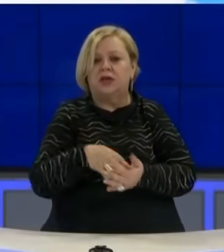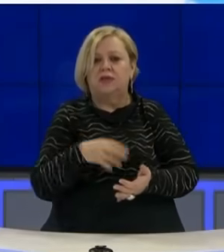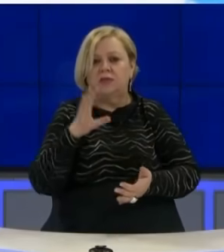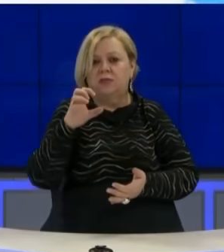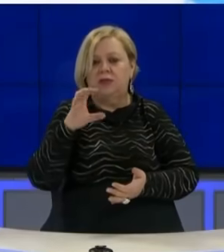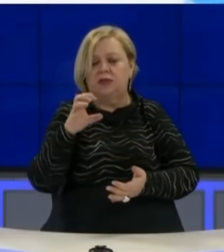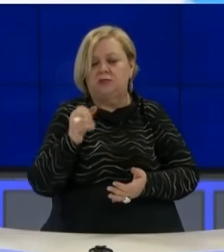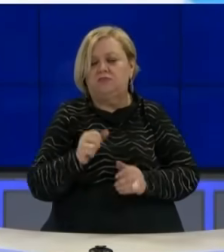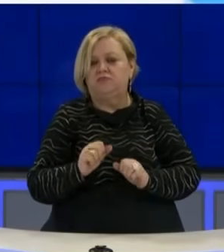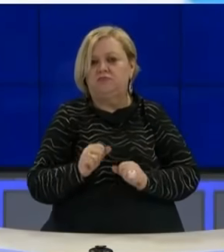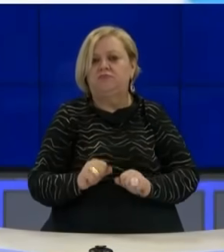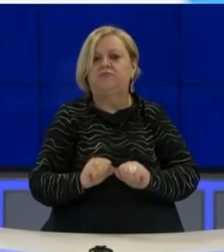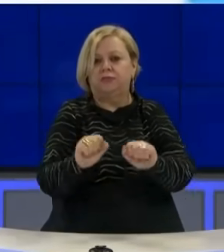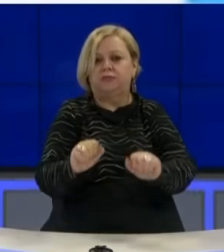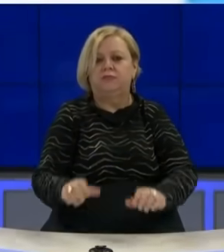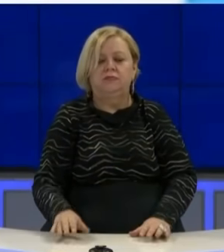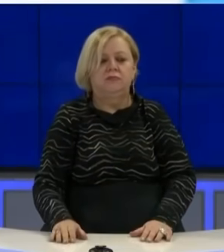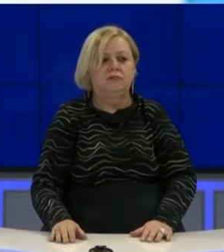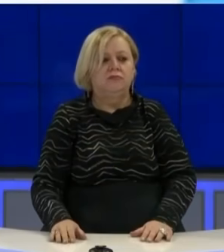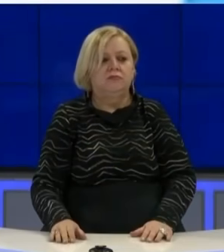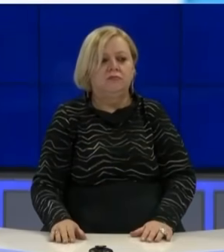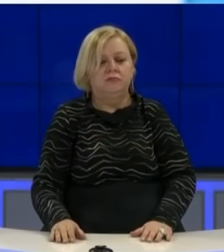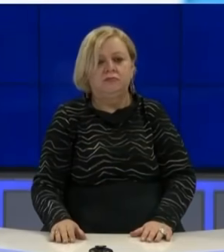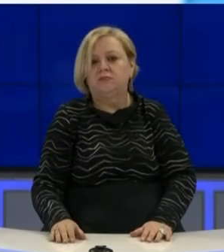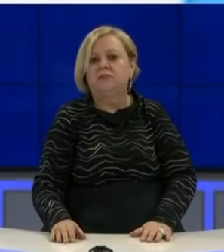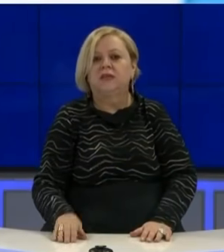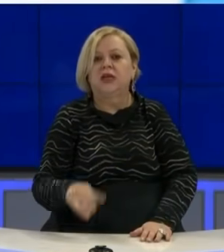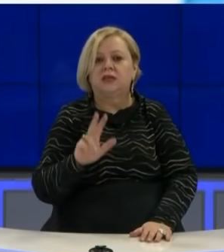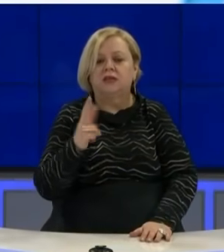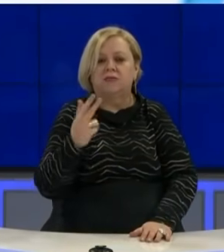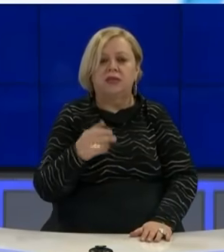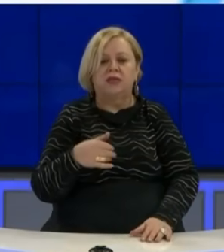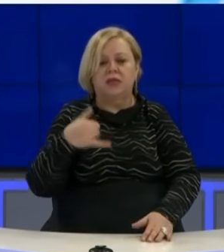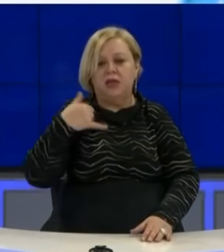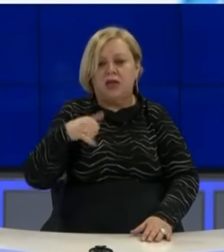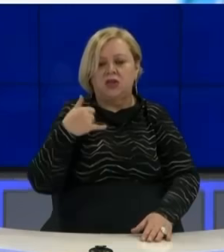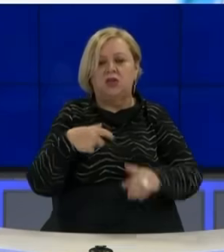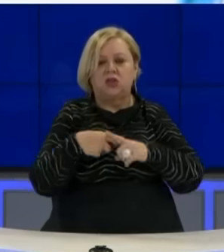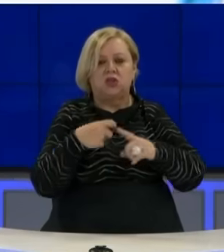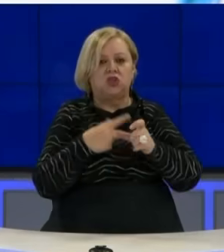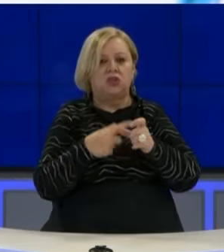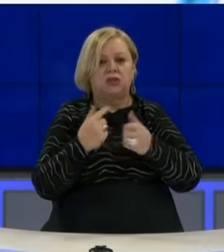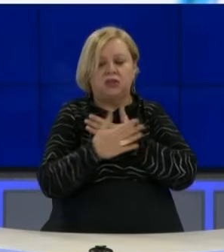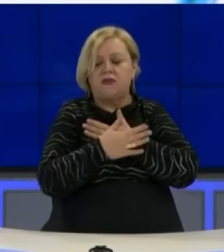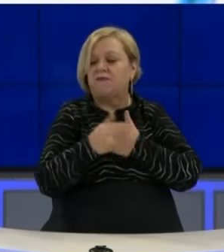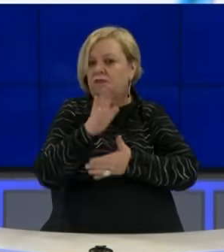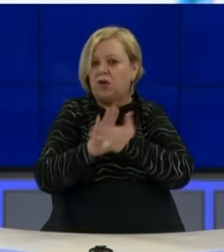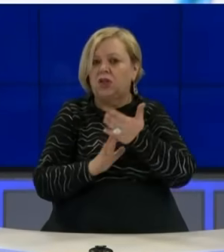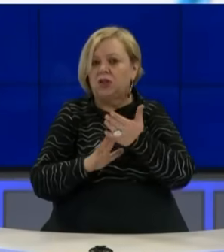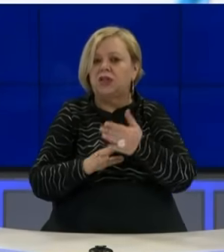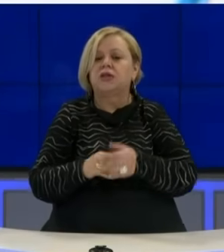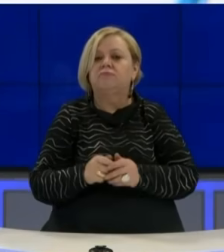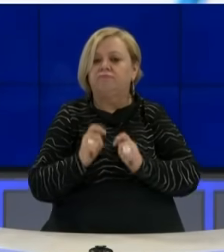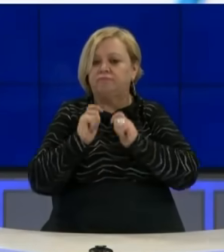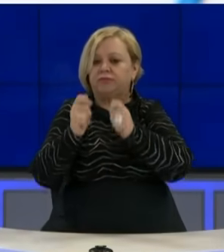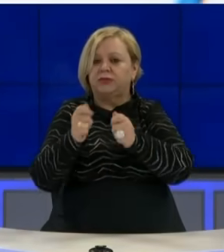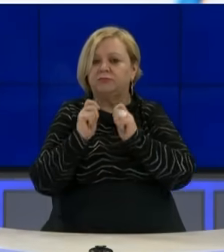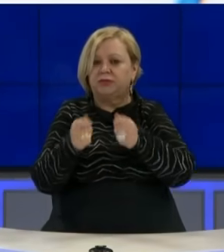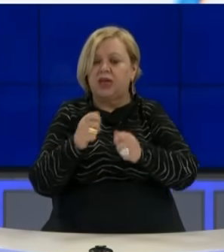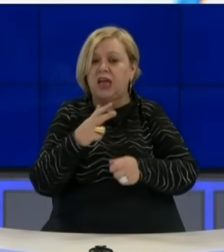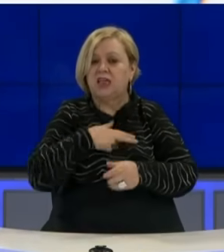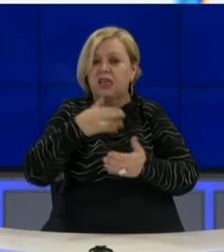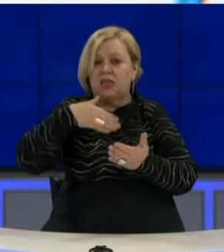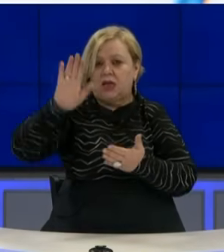4.500 aplikacione. Më 13 janar, Komisioni Qendror i Zgjedhjeve kishte filluar aplikimin për votuesit